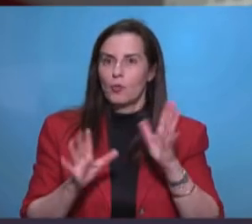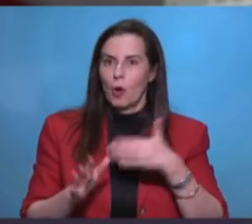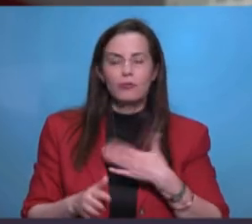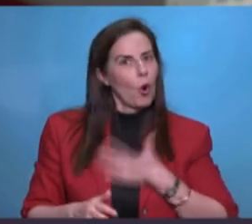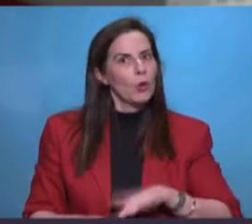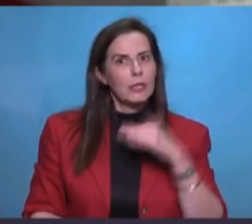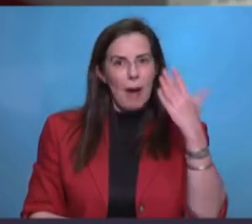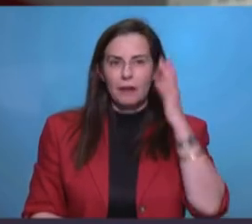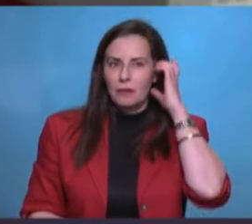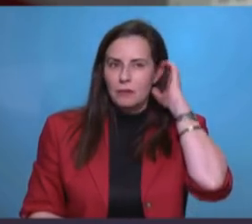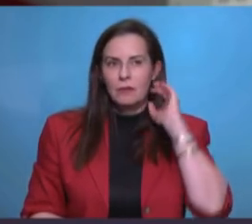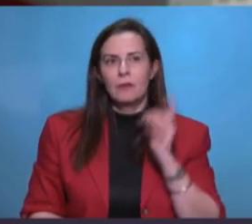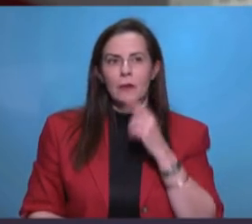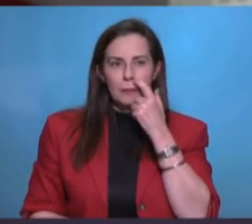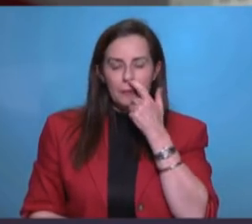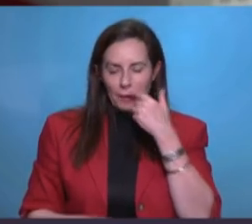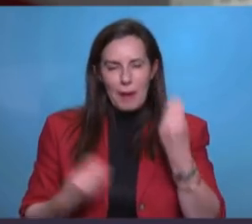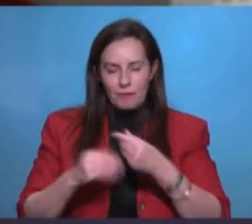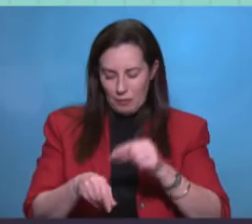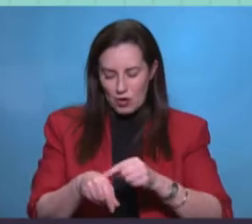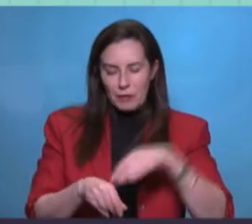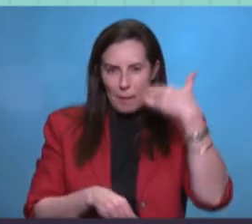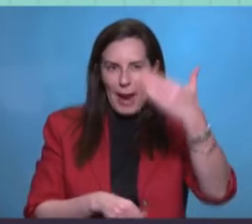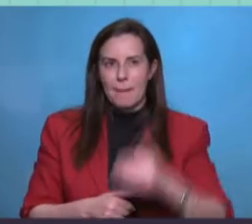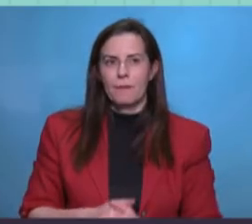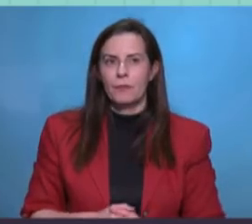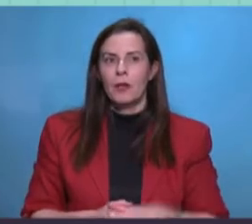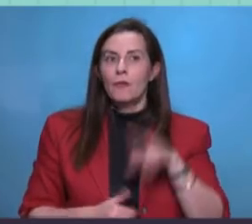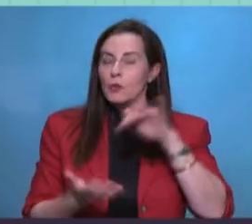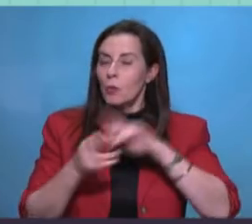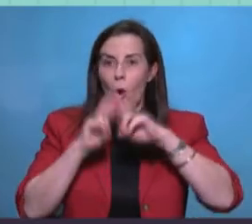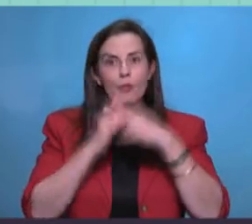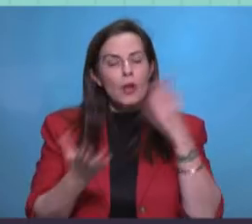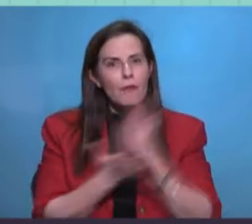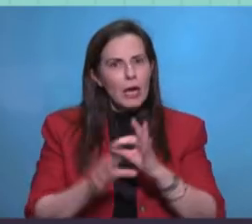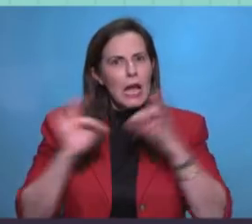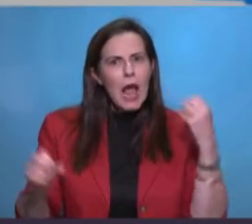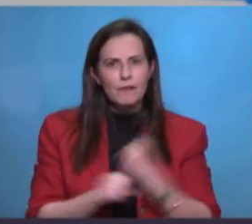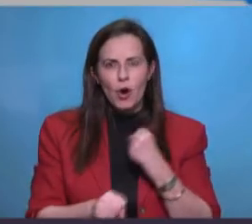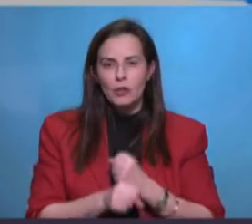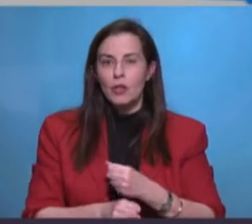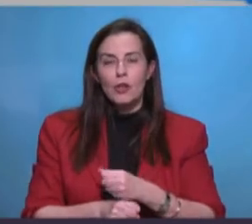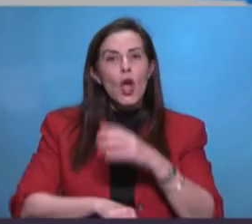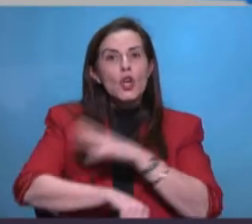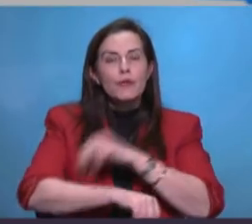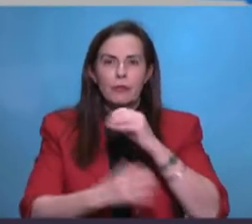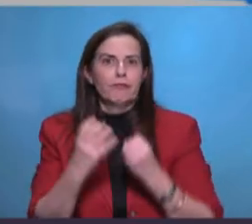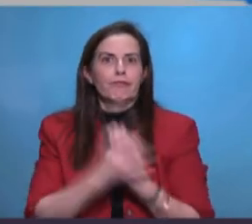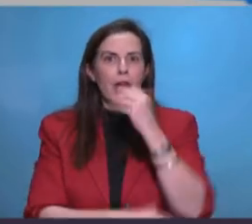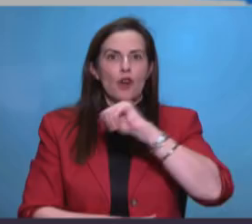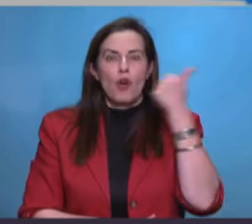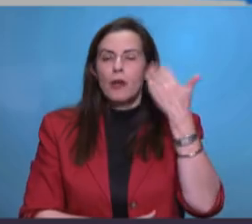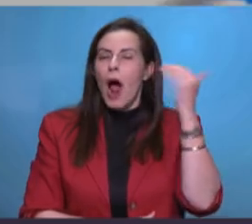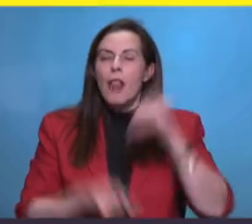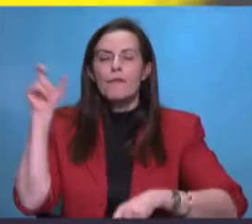בהמשך. לא הדגם הזה, אבל כנראה גמים הבאים. ויש מקומות בעולם שזה כבר עובד. שוודיה היא חלוצה בתחום. אלפי